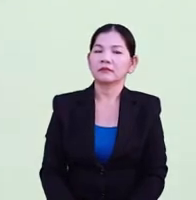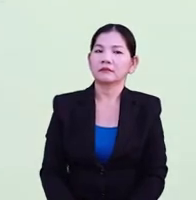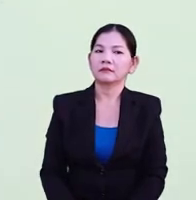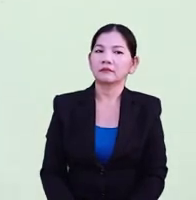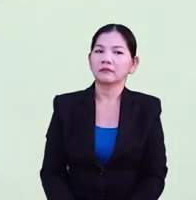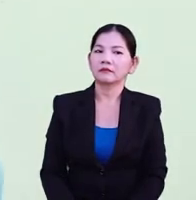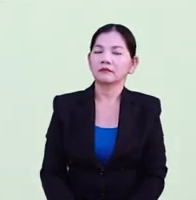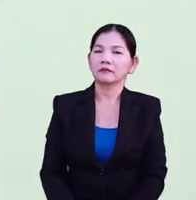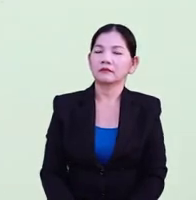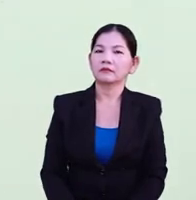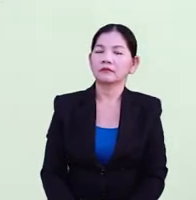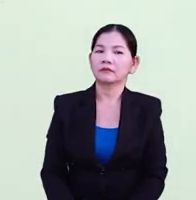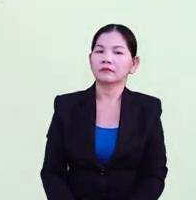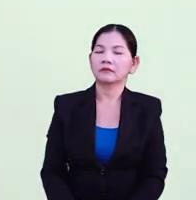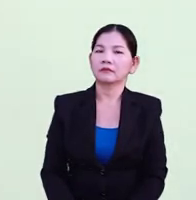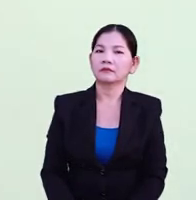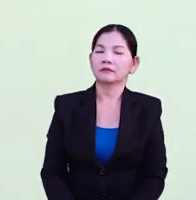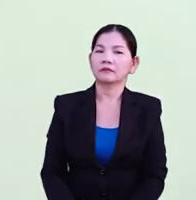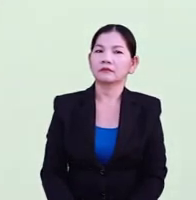าง